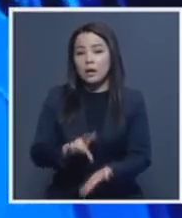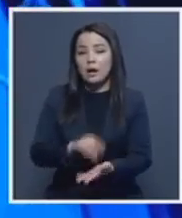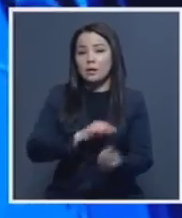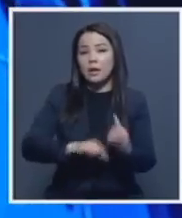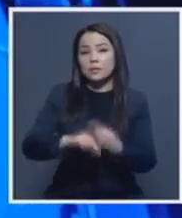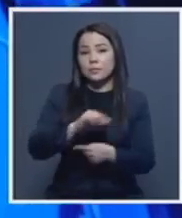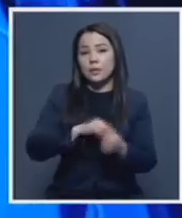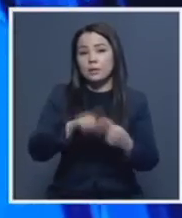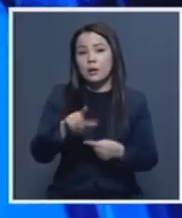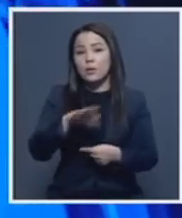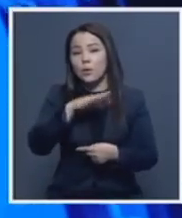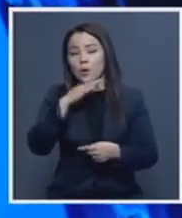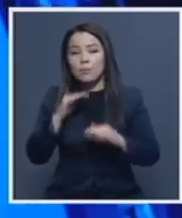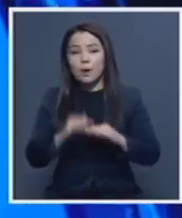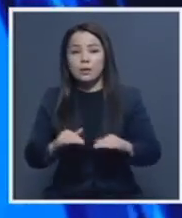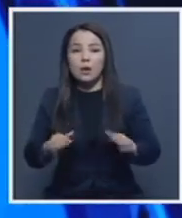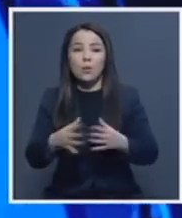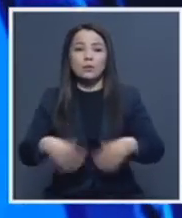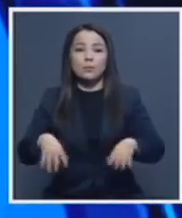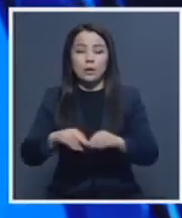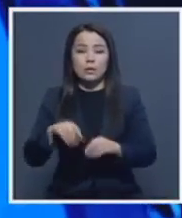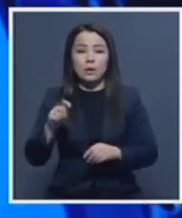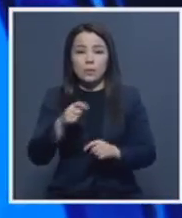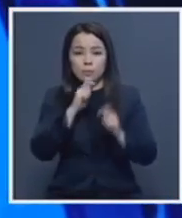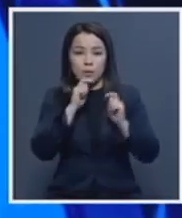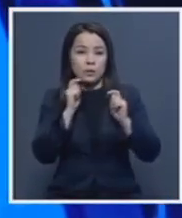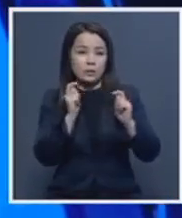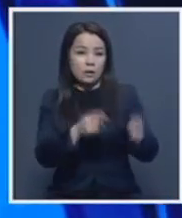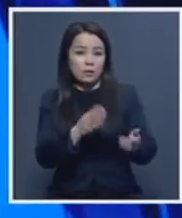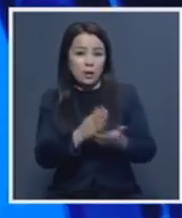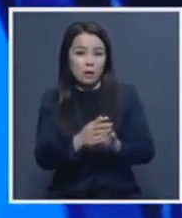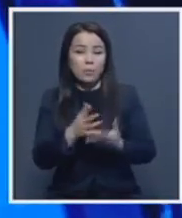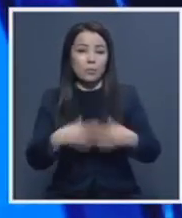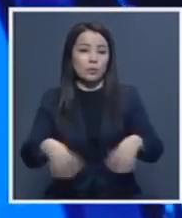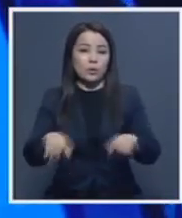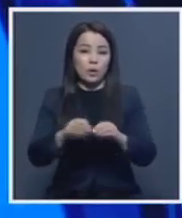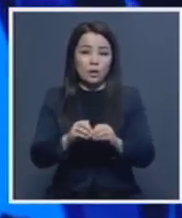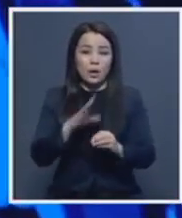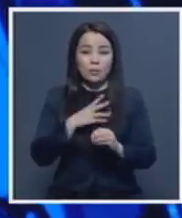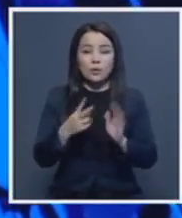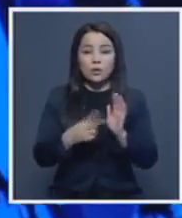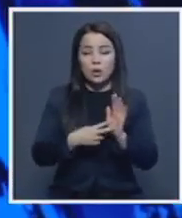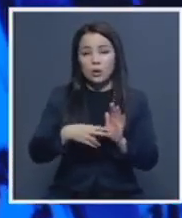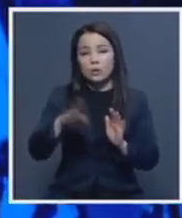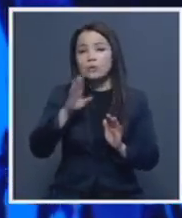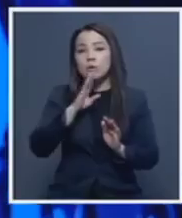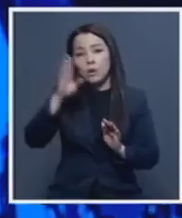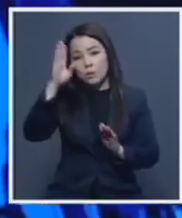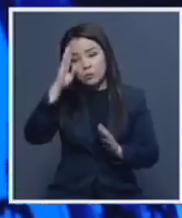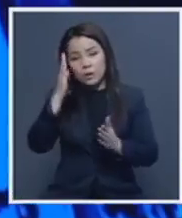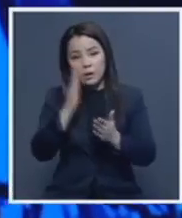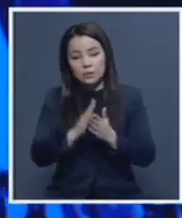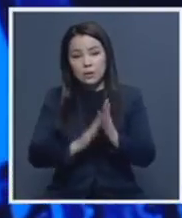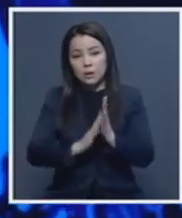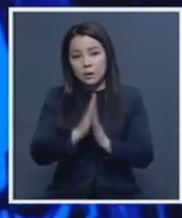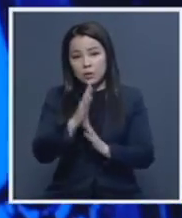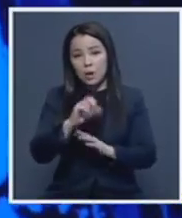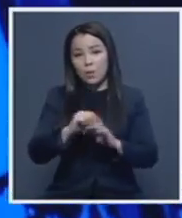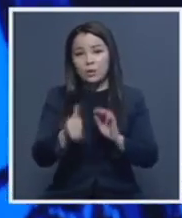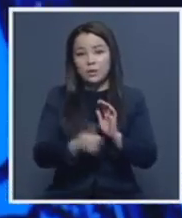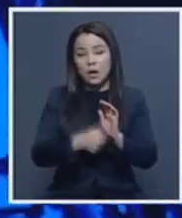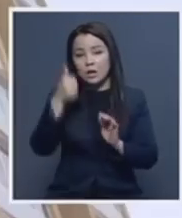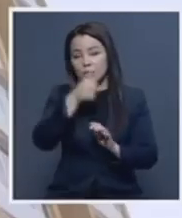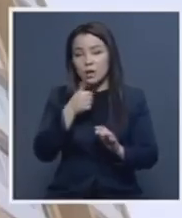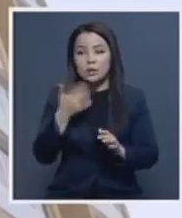Оралда кәсіпкер көп балалы отбасыға пәтер кілтін тарту етті. Бүркітовтер отбасында 7 ұл қыз өсіп келеді. Олар 16 жылдан